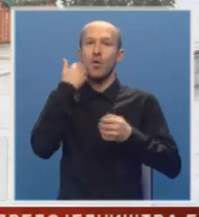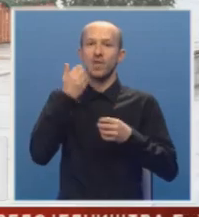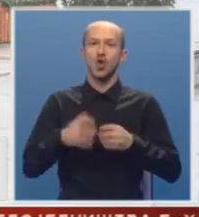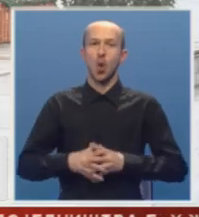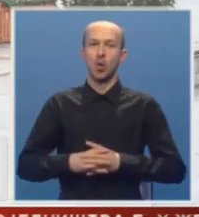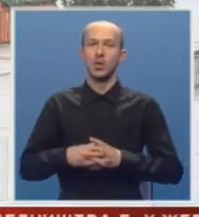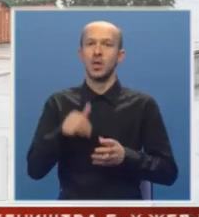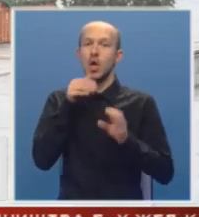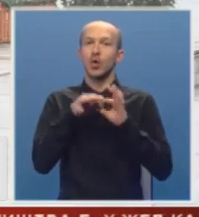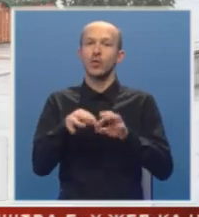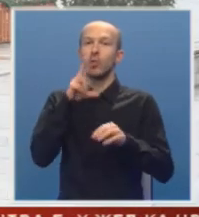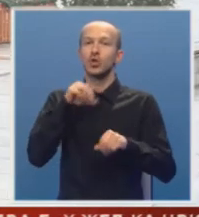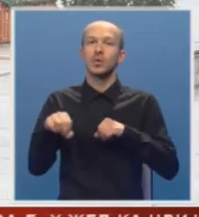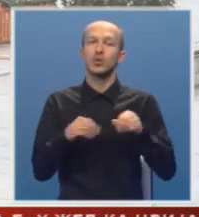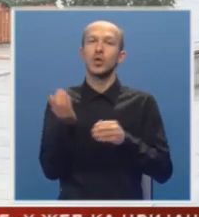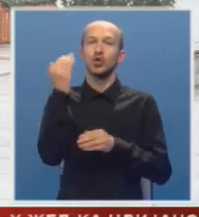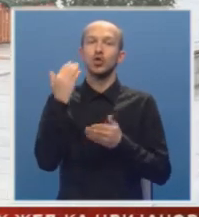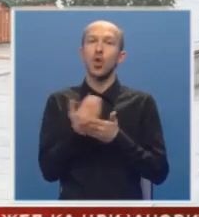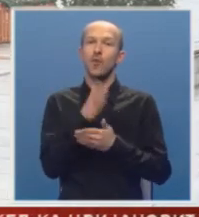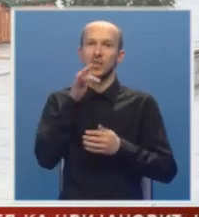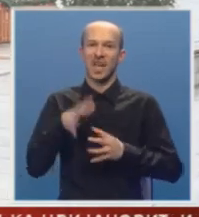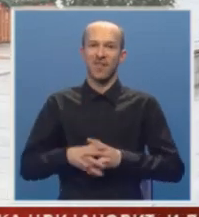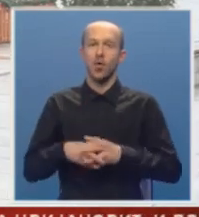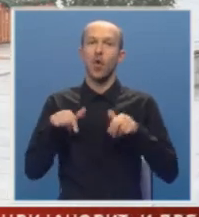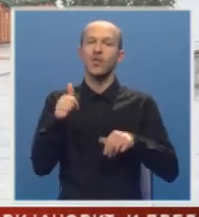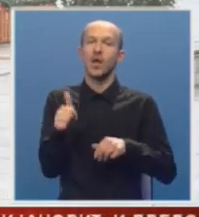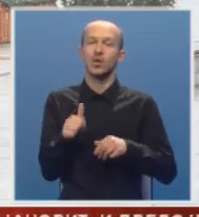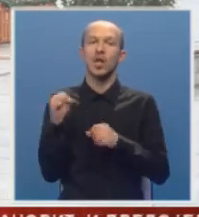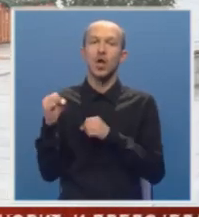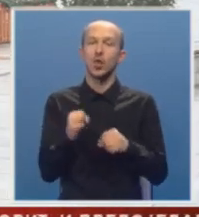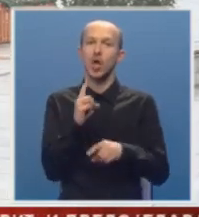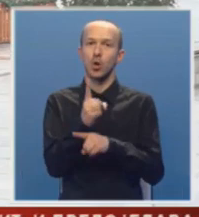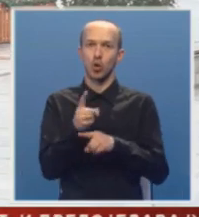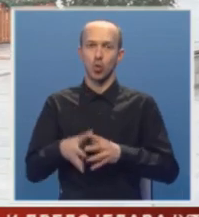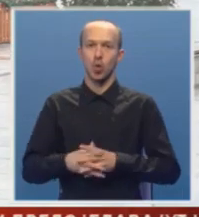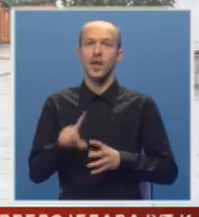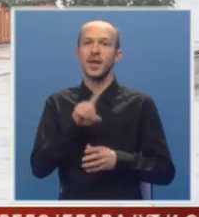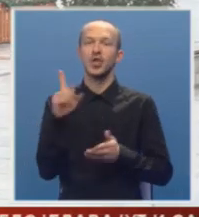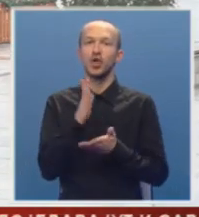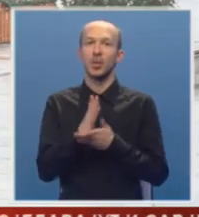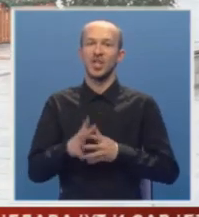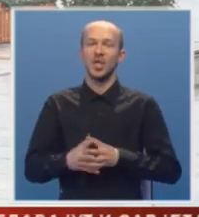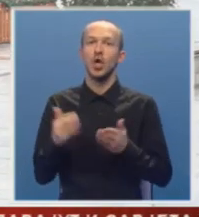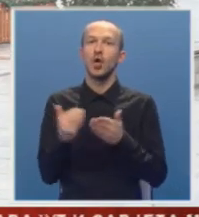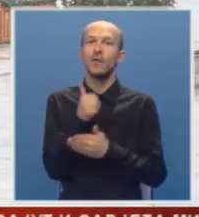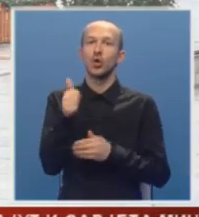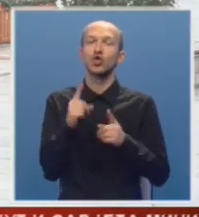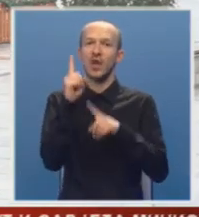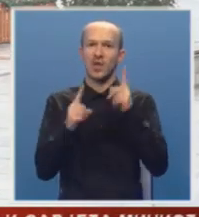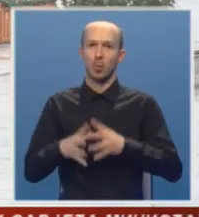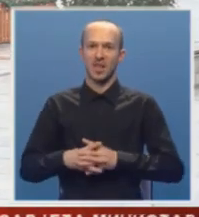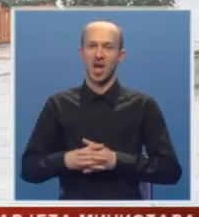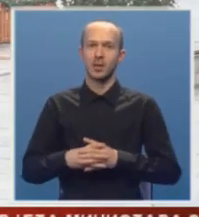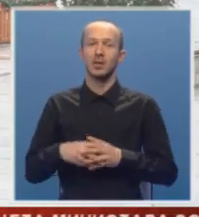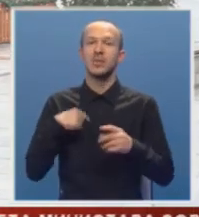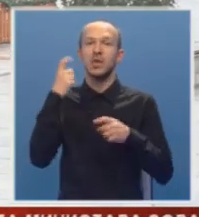i evo rukovodstvo opštinske uprave Istočno Novo Sarajevo ove godine je donijelo odluku da neće biti novogodišnjeg vatrometa,